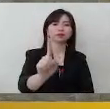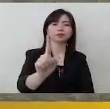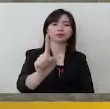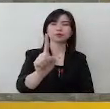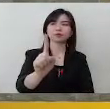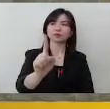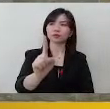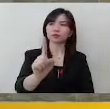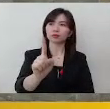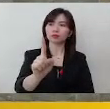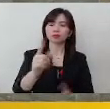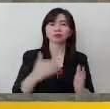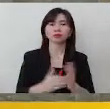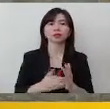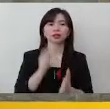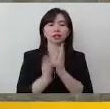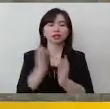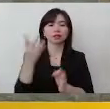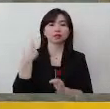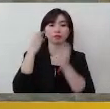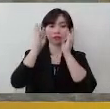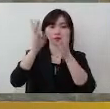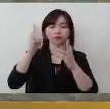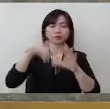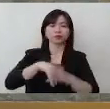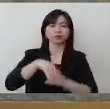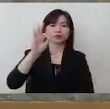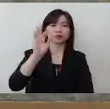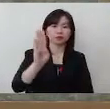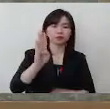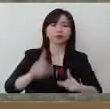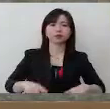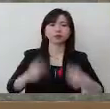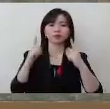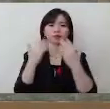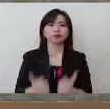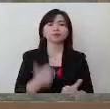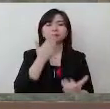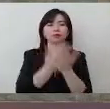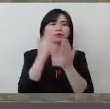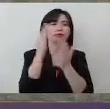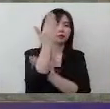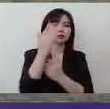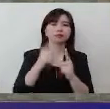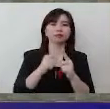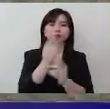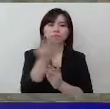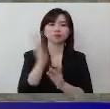kung meron man pong nanonood sa Facebook Live, magandang umaga po sa inyo pong lahat.